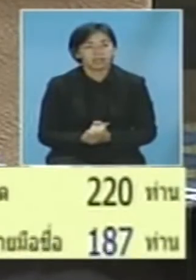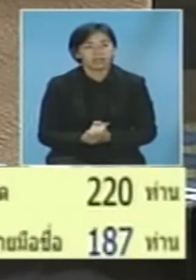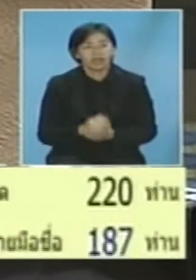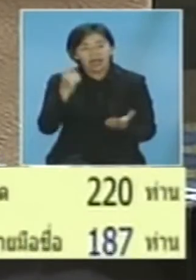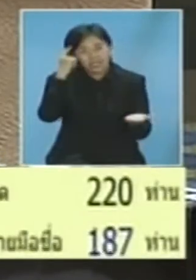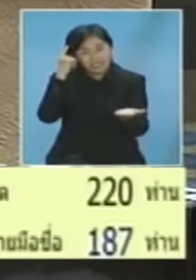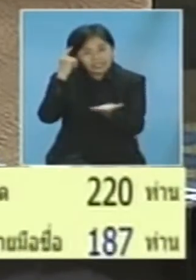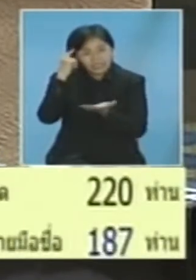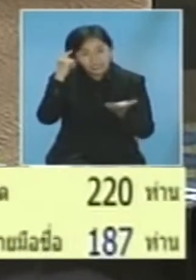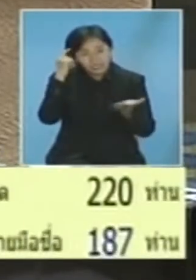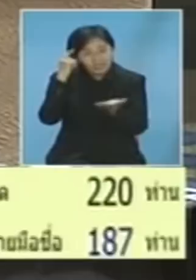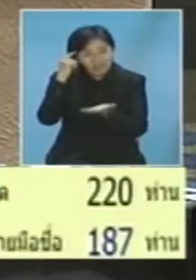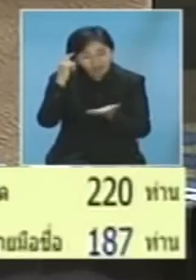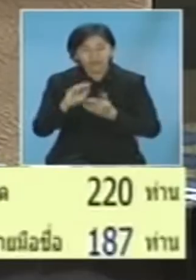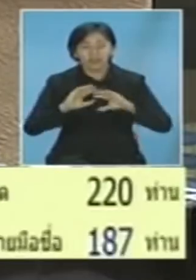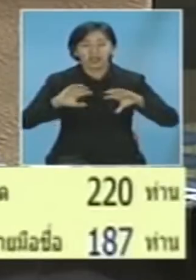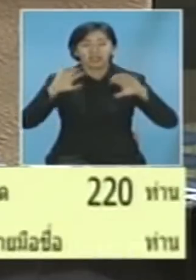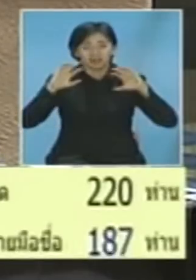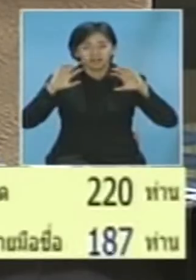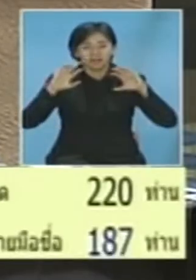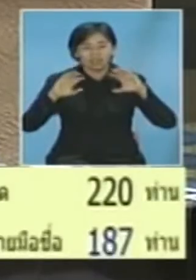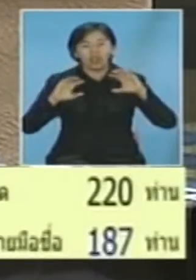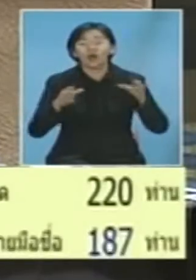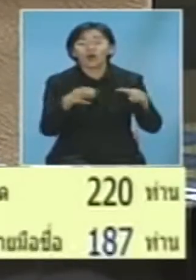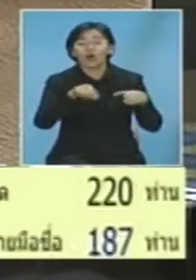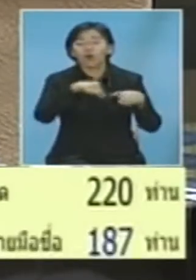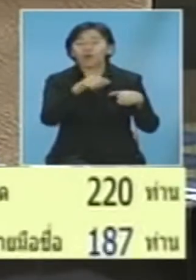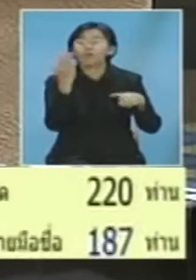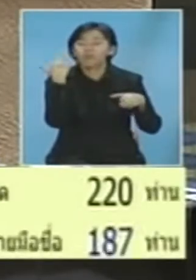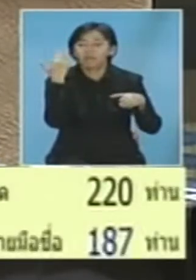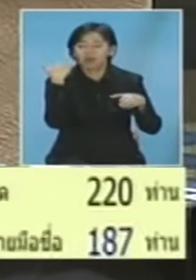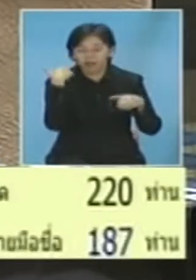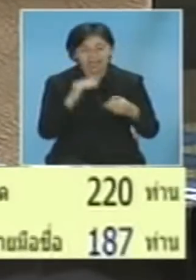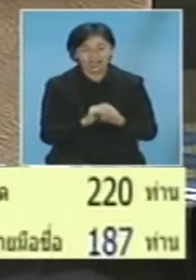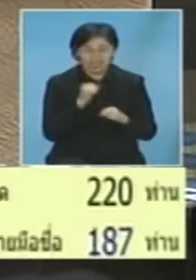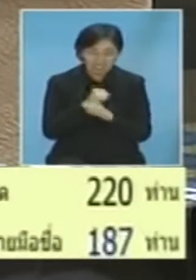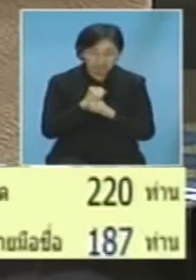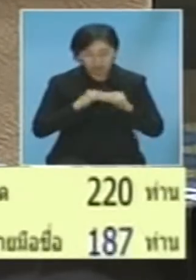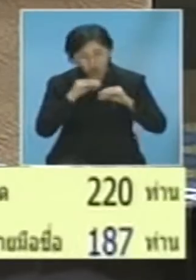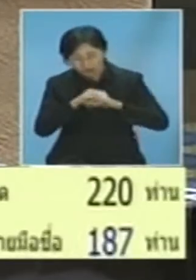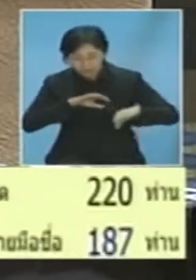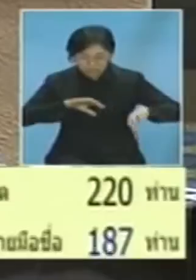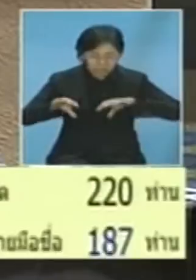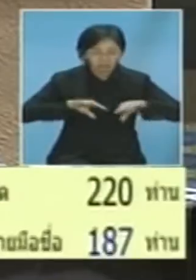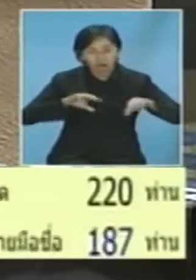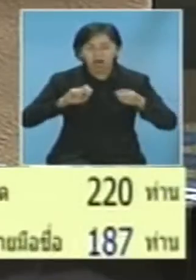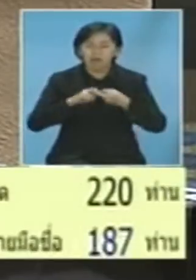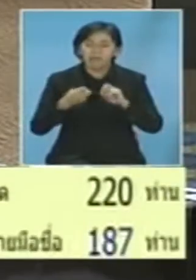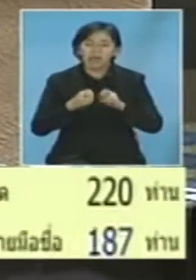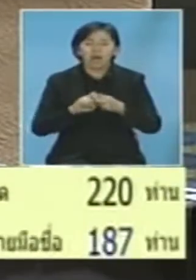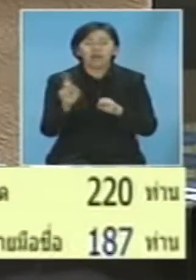สิ่งที่รัฐบาลผู้ถูกกล่าวหาได้กระทำไว้กับประเทศนี้เนี่ยมันได้ทิ้งอะไรไว้